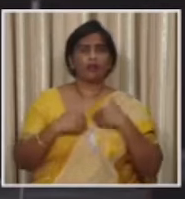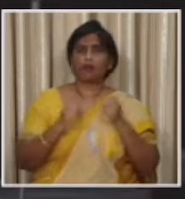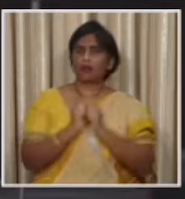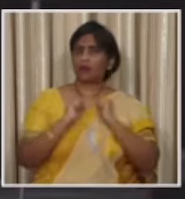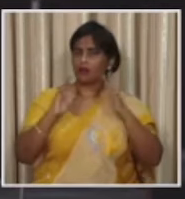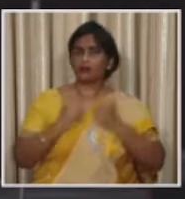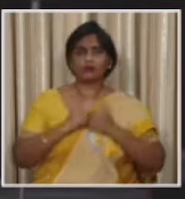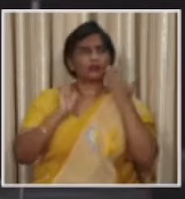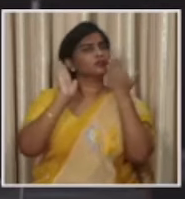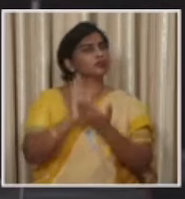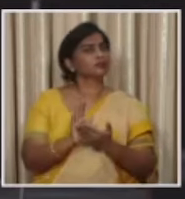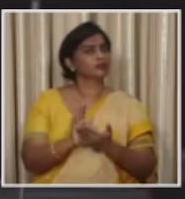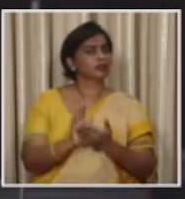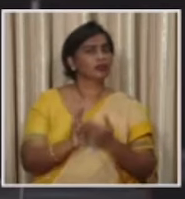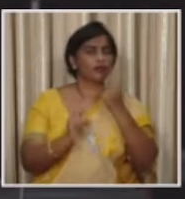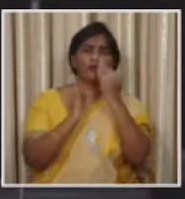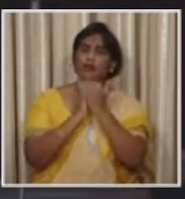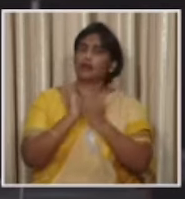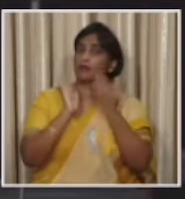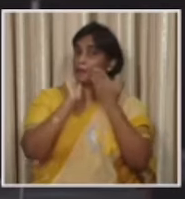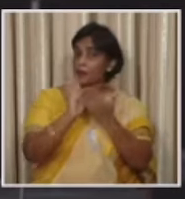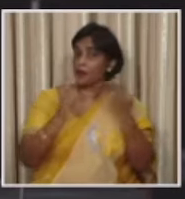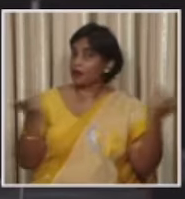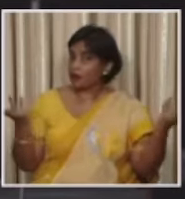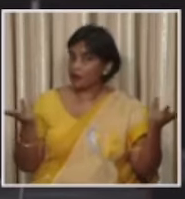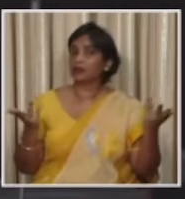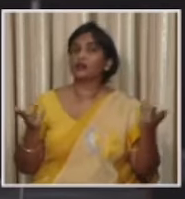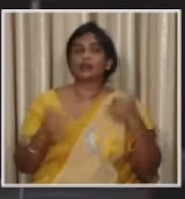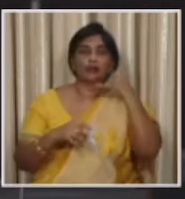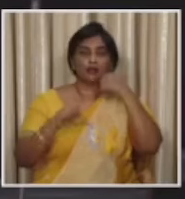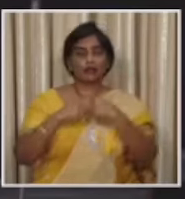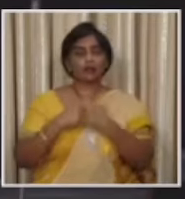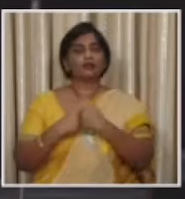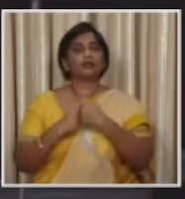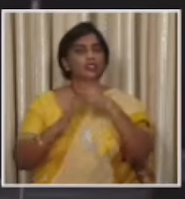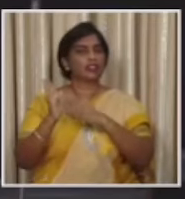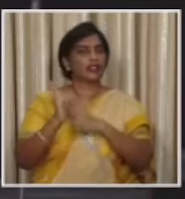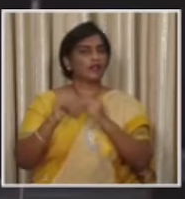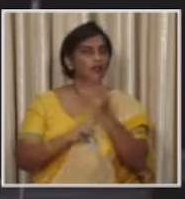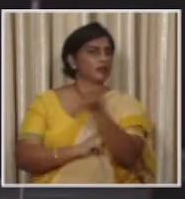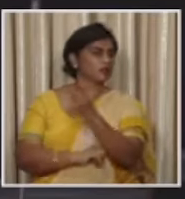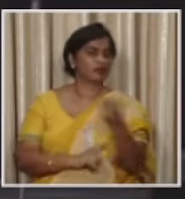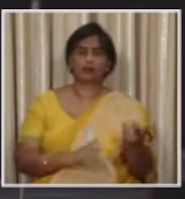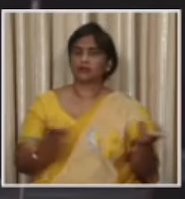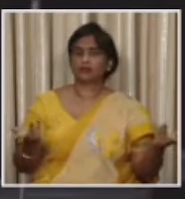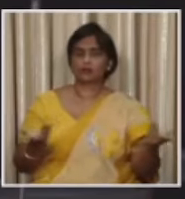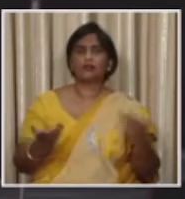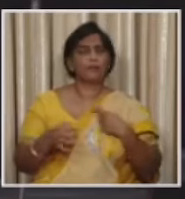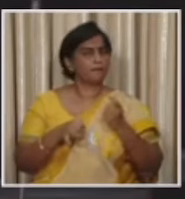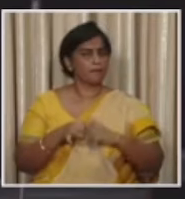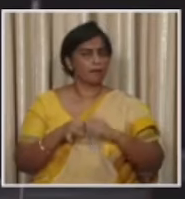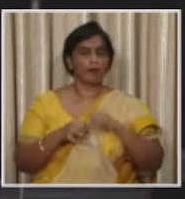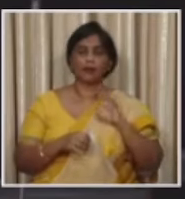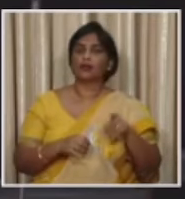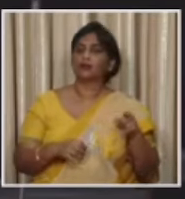වැඩපිළිවෙල අපි ඉදිරිපත් කළා තියෙනවා. වැඩපිළිවෙල ඉදිරිපත් කළා නැත්නම් සජබේ සහ ජනතා විමුක්ති පෙරමුණ. එතකොට මට තියෙන ප්‍රශ්නේ තමයි